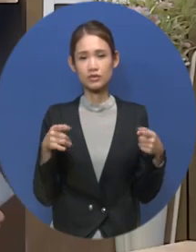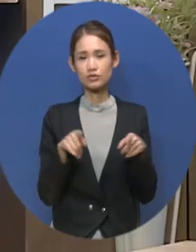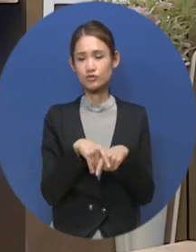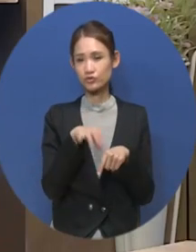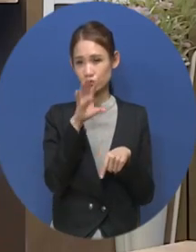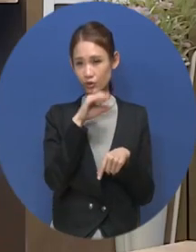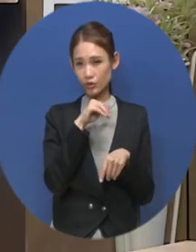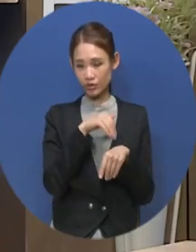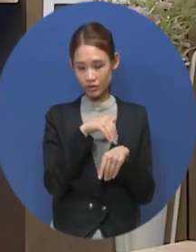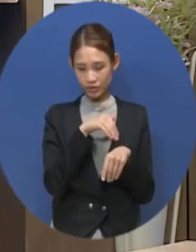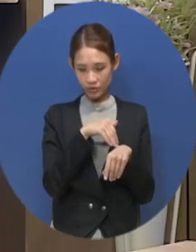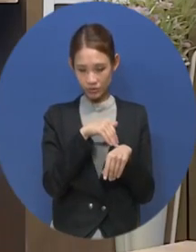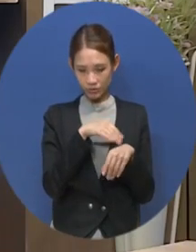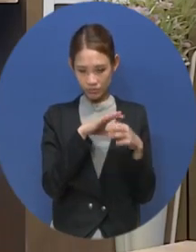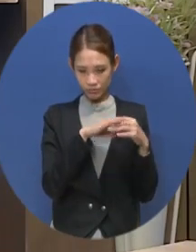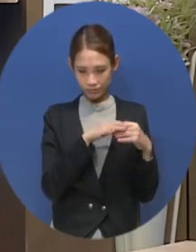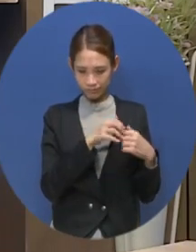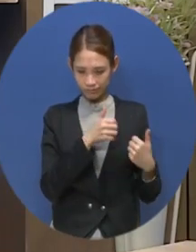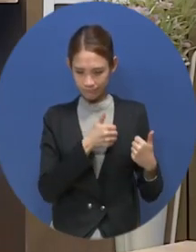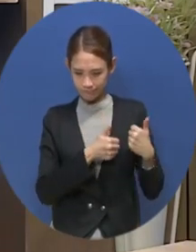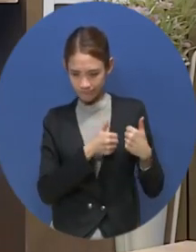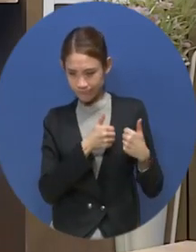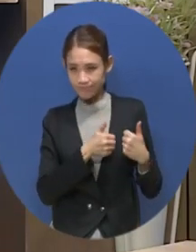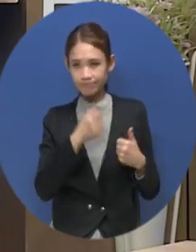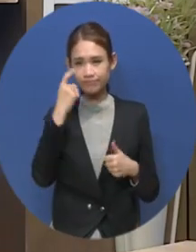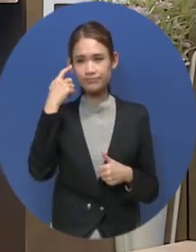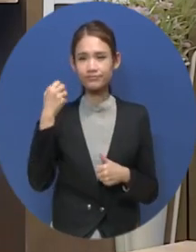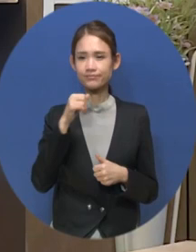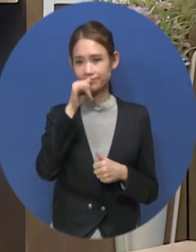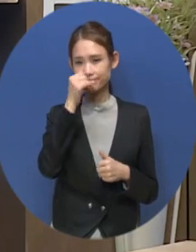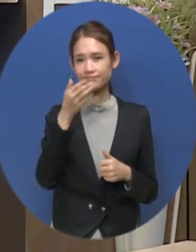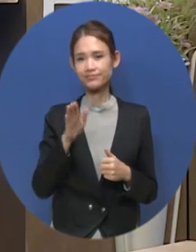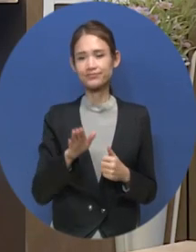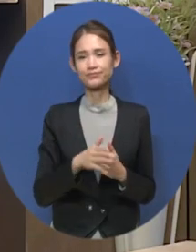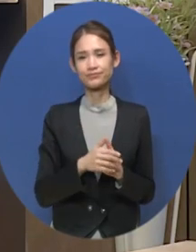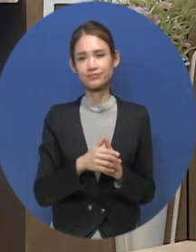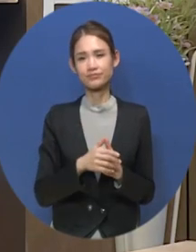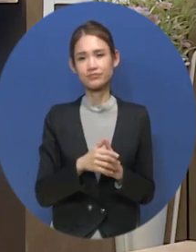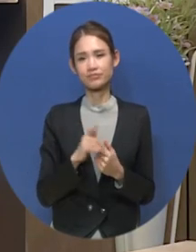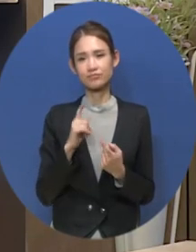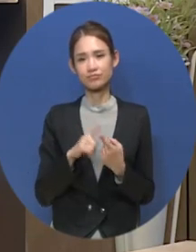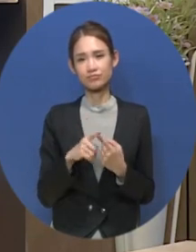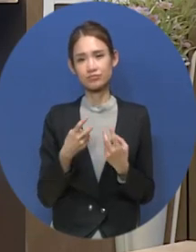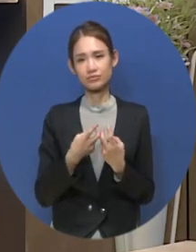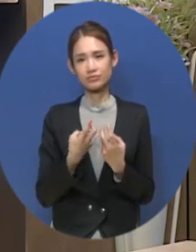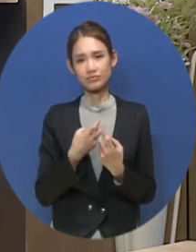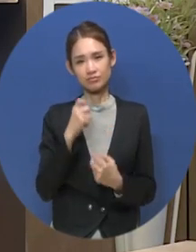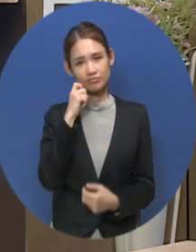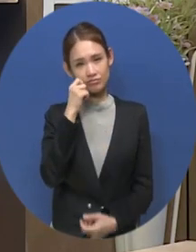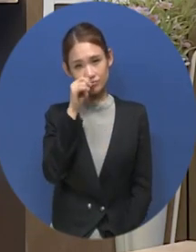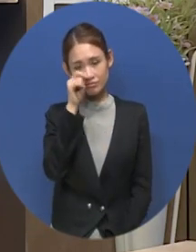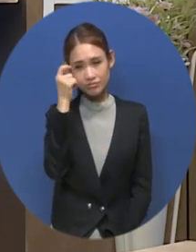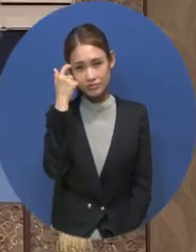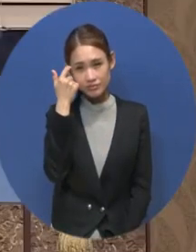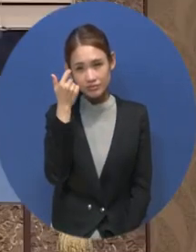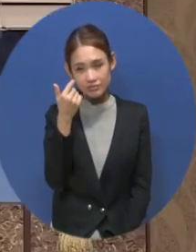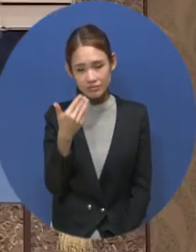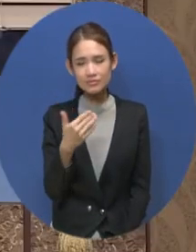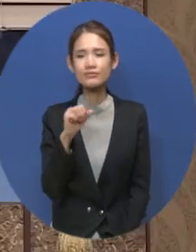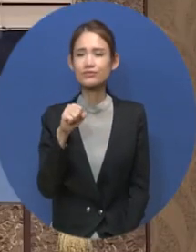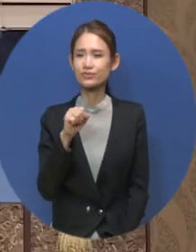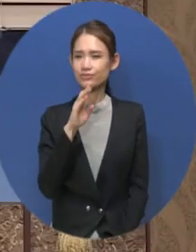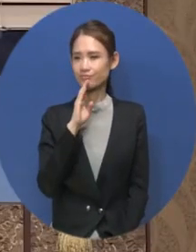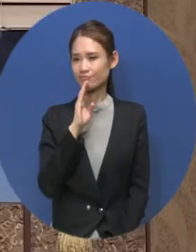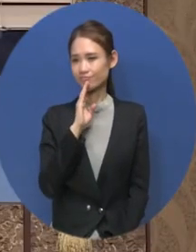같이 훈련을 하거나 해서 좀 라이벌의식도 느끼고 했었는데 예. 그런 부분에 대해서 좀 어려움이 있을 것 같아요, 아무래도. 예, 그렇습니다.